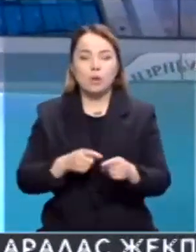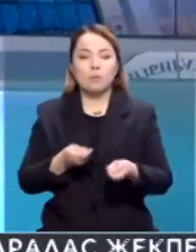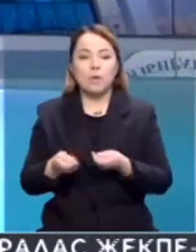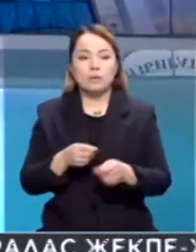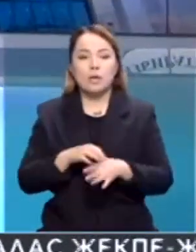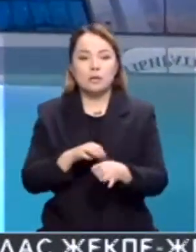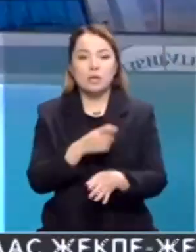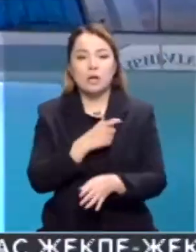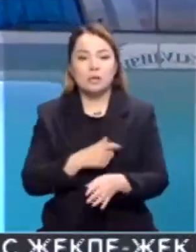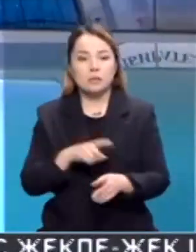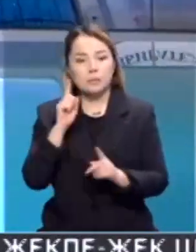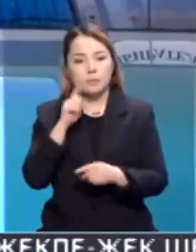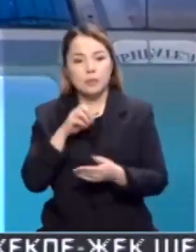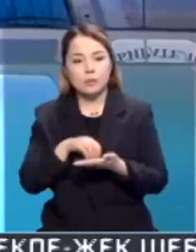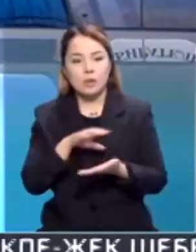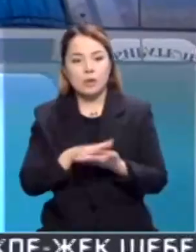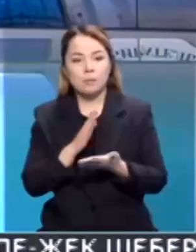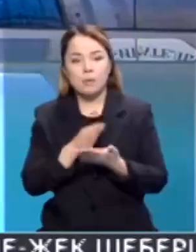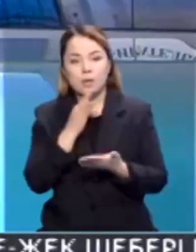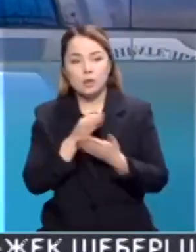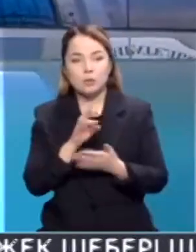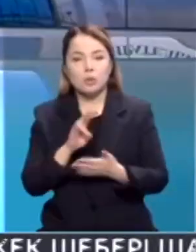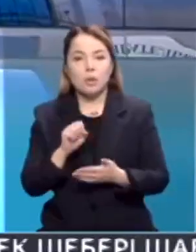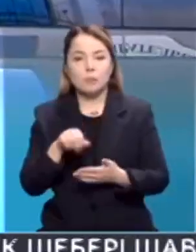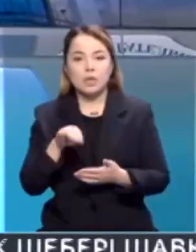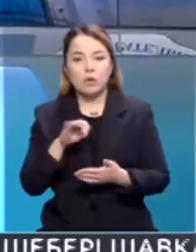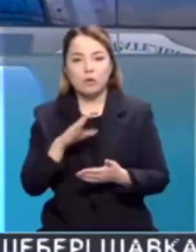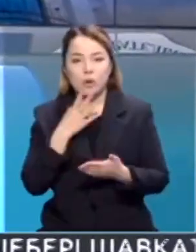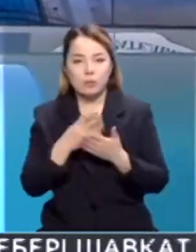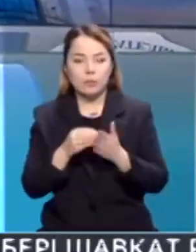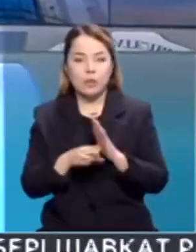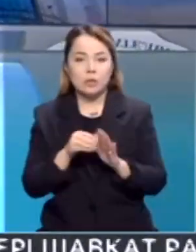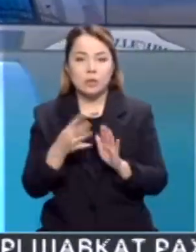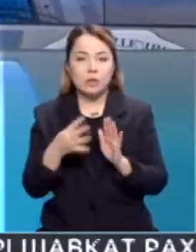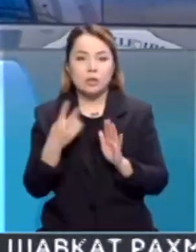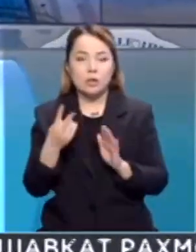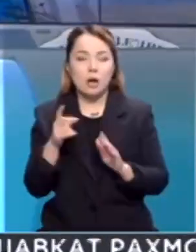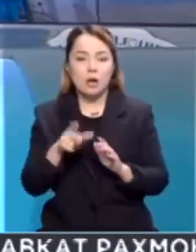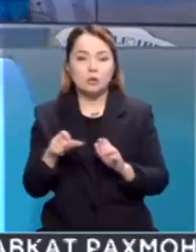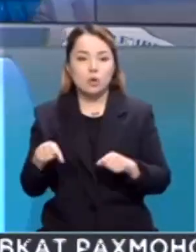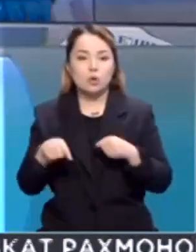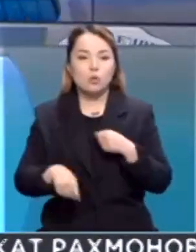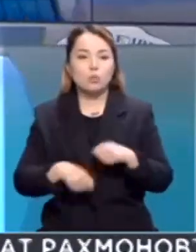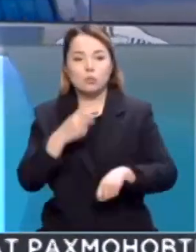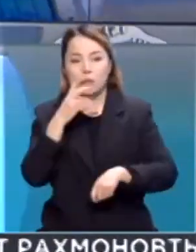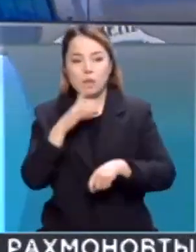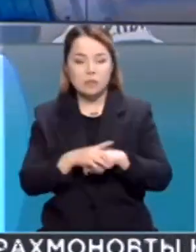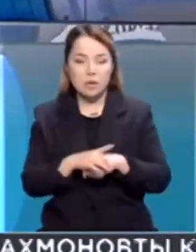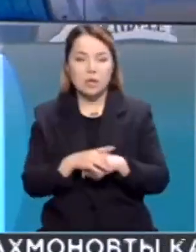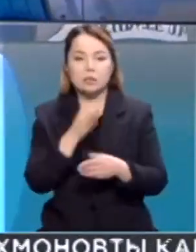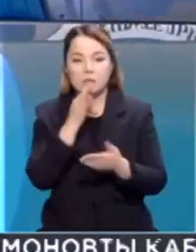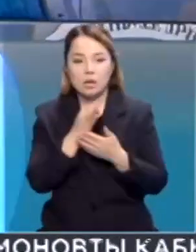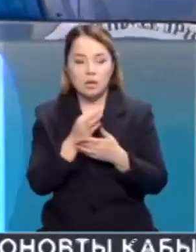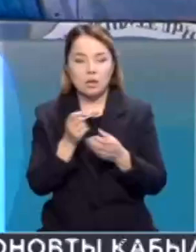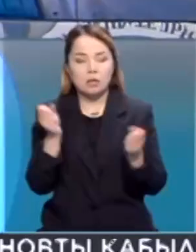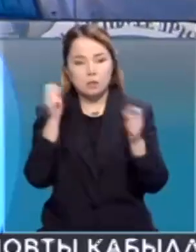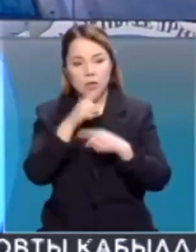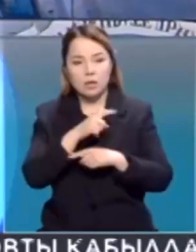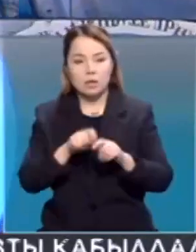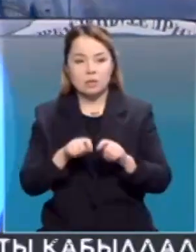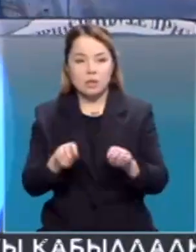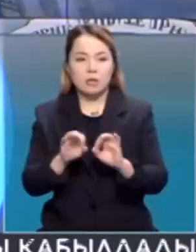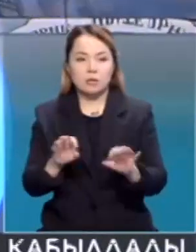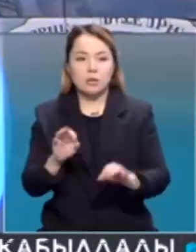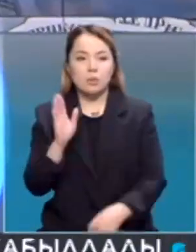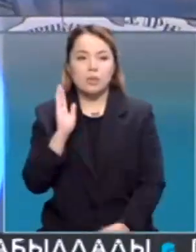да белгілі. Бұдан бөлек комиссия төрағасы Нұрлан Әбдіров дауыс беру күні 42 адамның құқық бұзғанын хабарлады. Толығырақ әріптесім Асылбек